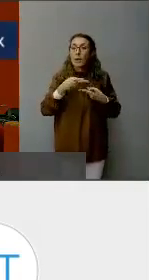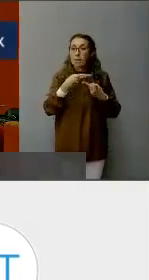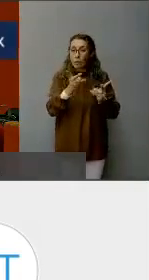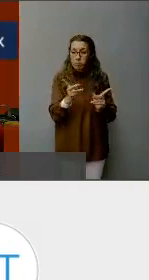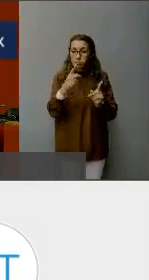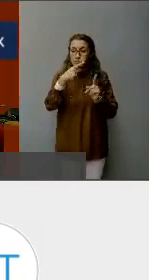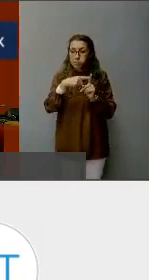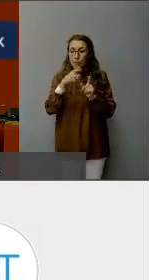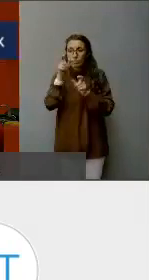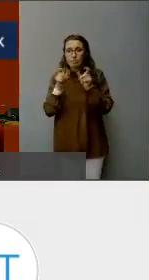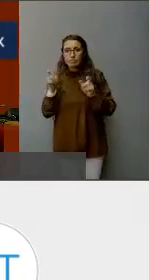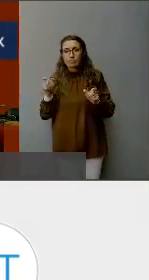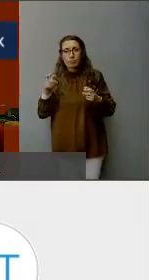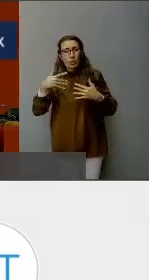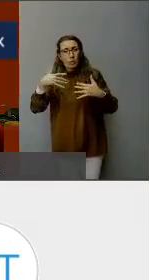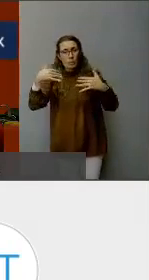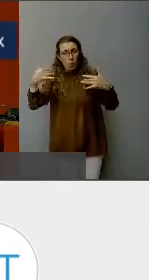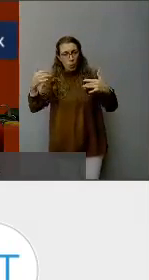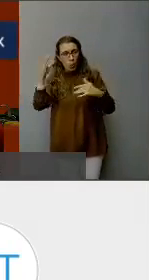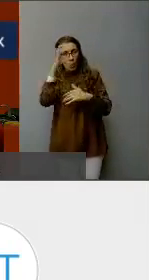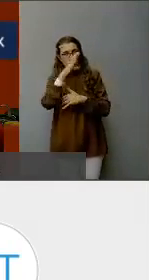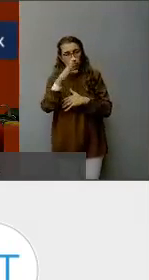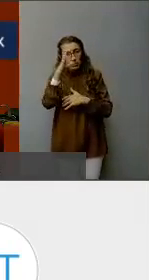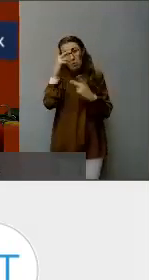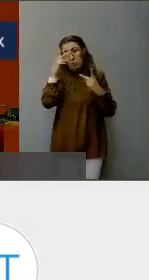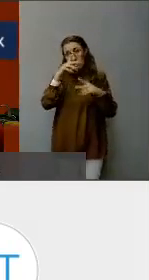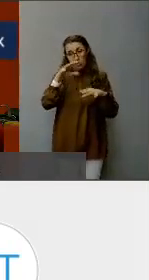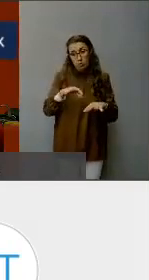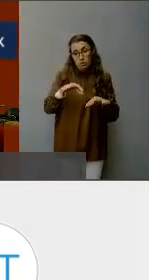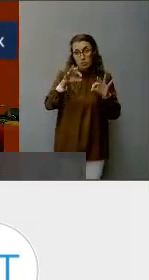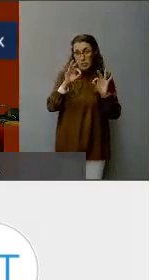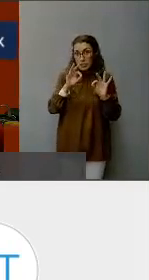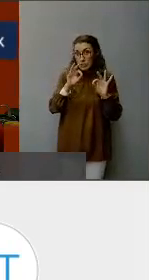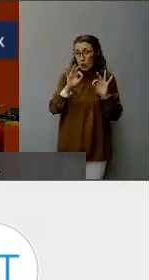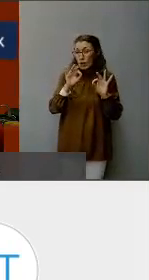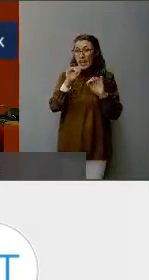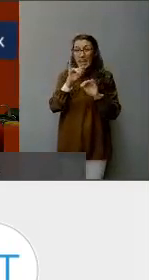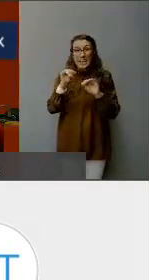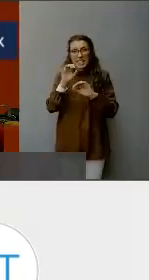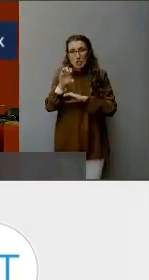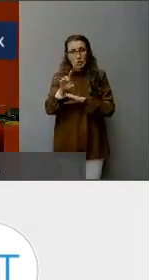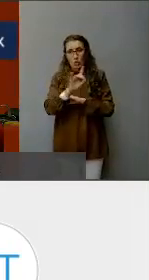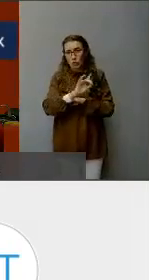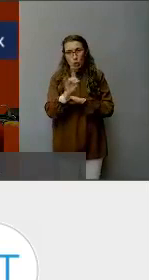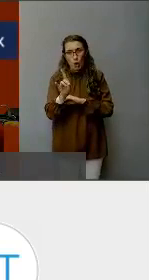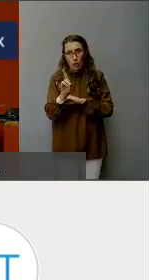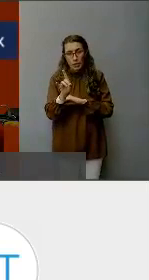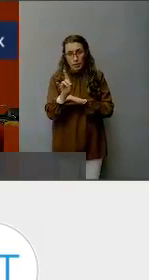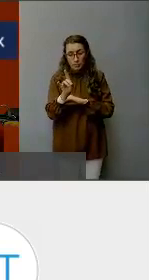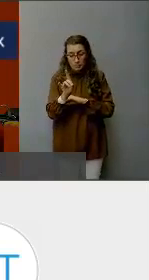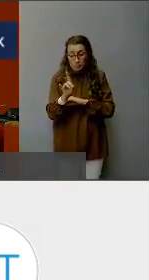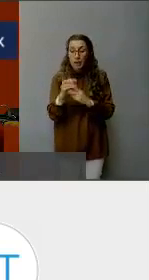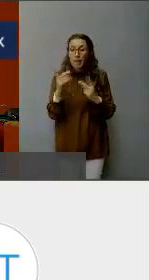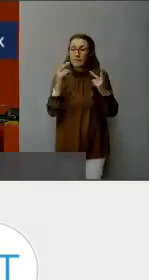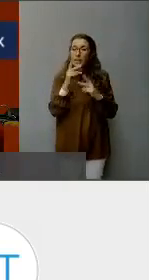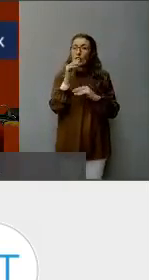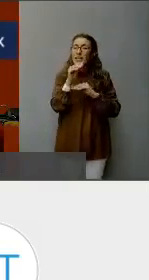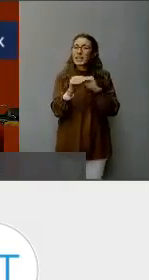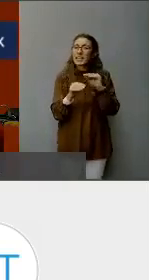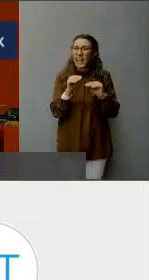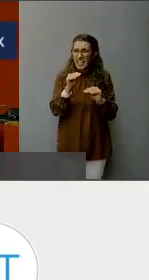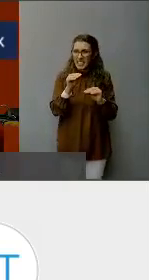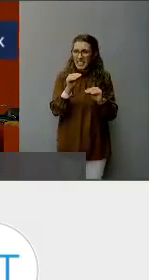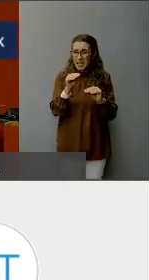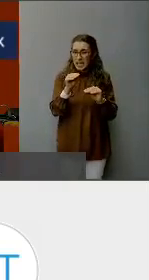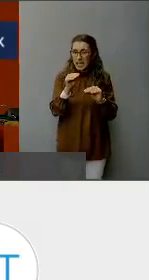pubblico senza che ciò comporti interruzioni o sospensioni dei termini dell'istruttoria ma che questo l'inchiesta si deve svolgere